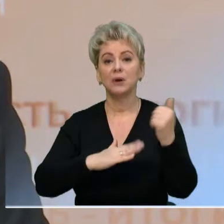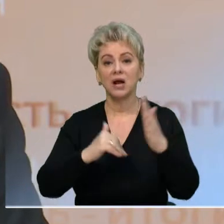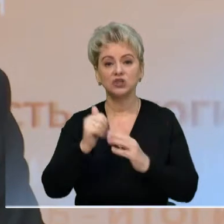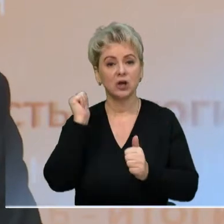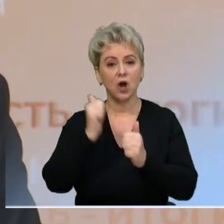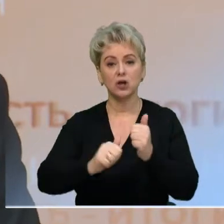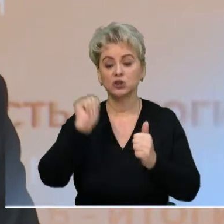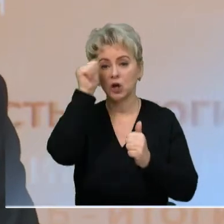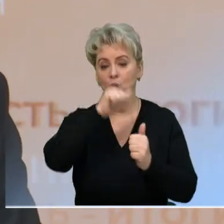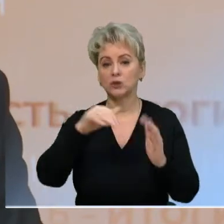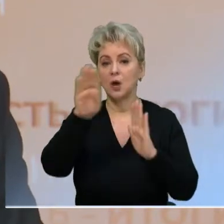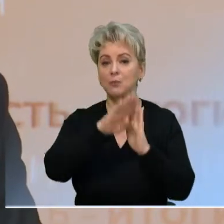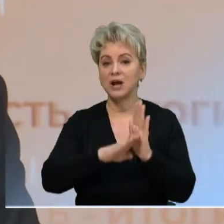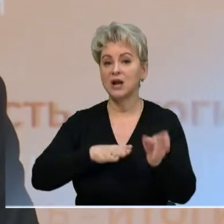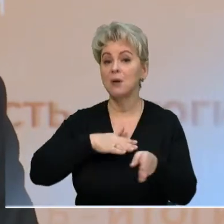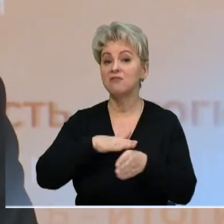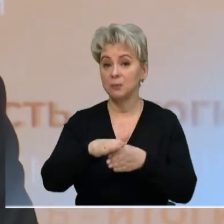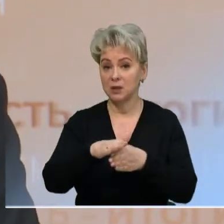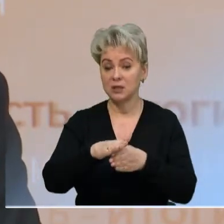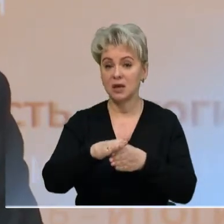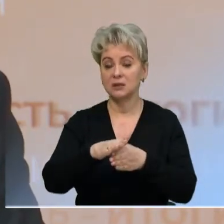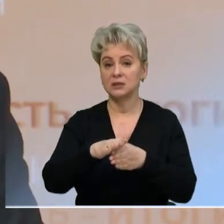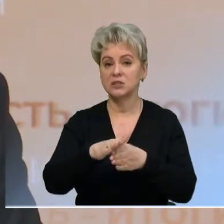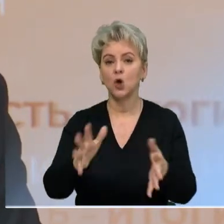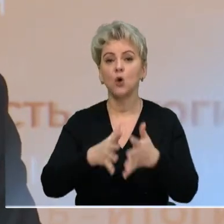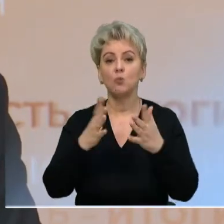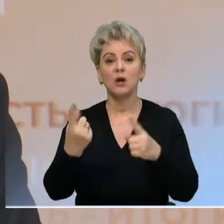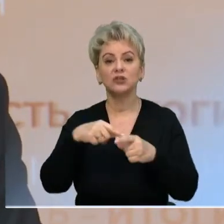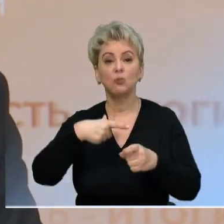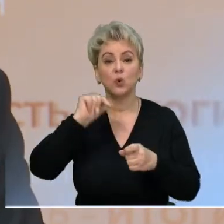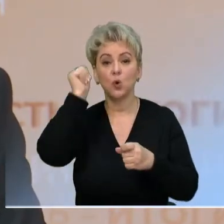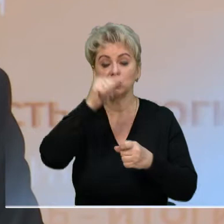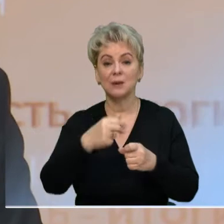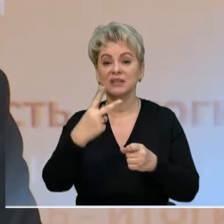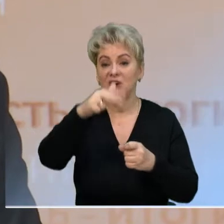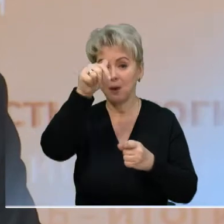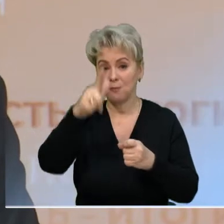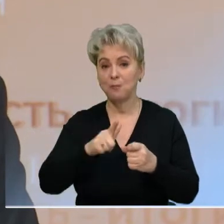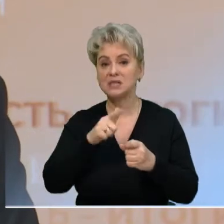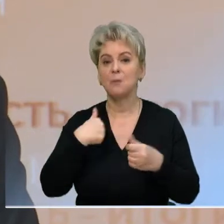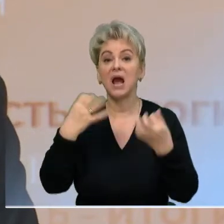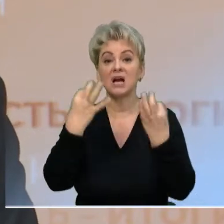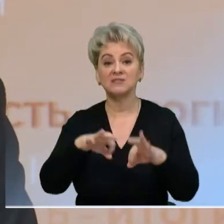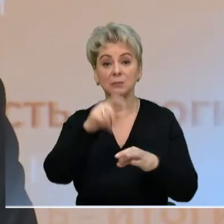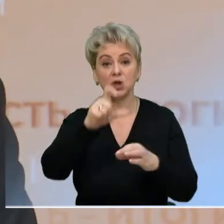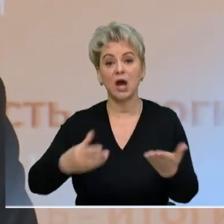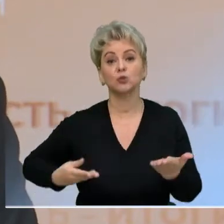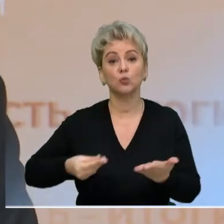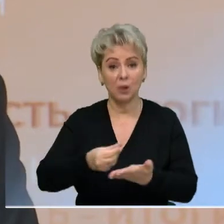Практически ежегодная программа выполнялась. Более того, в прошлом году на 2 месяца мы освободили людей от